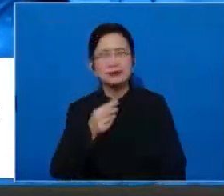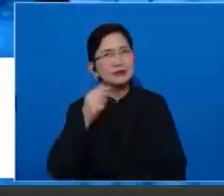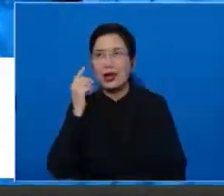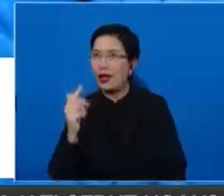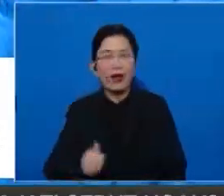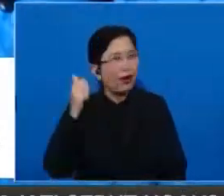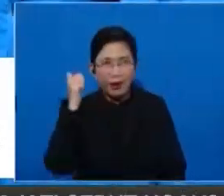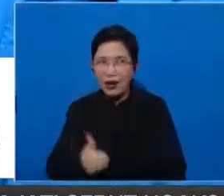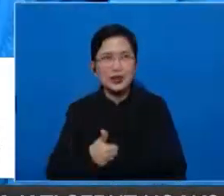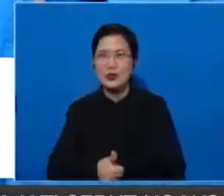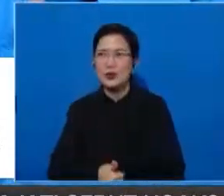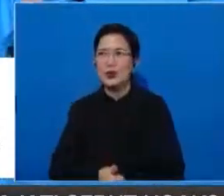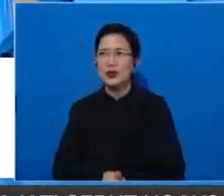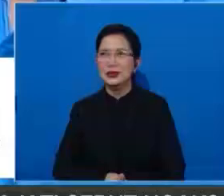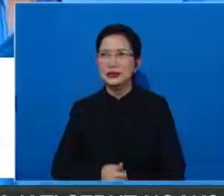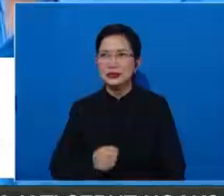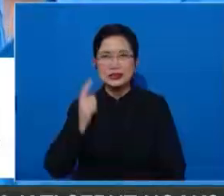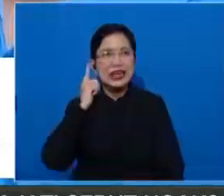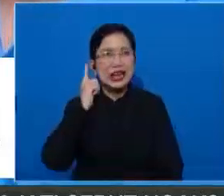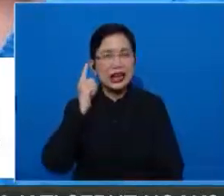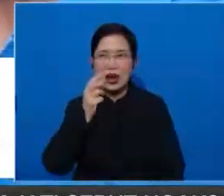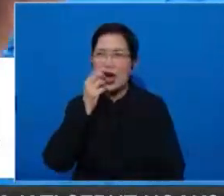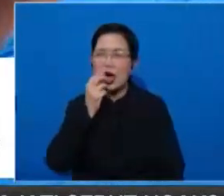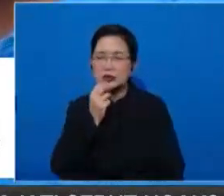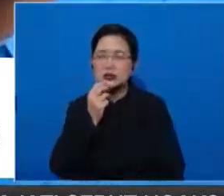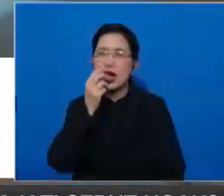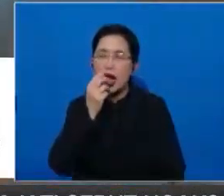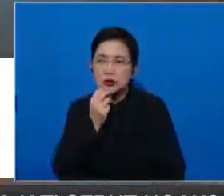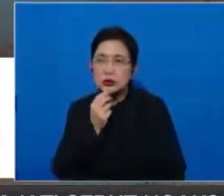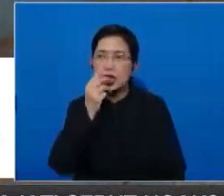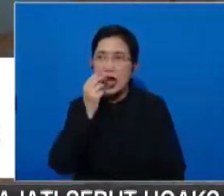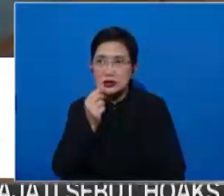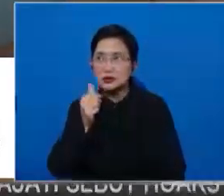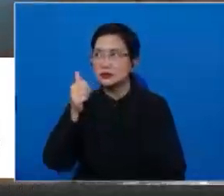Jauh lebih garing, Bu. Iya, iya. Garing. Crispy ya. Crispy-nya jauh.